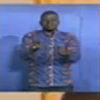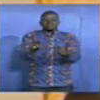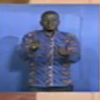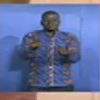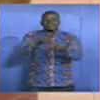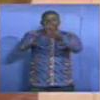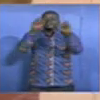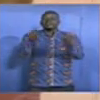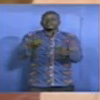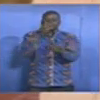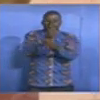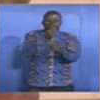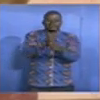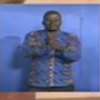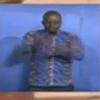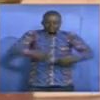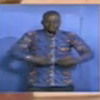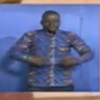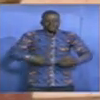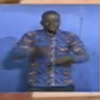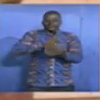des jeunes, en matière de formation professionnelle,